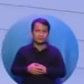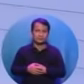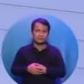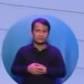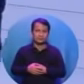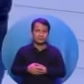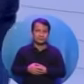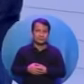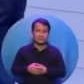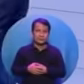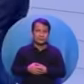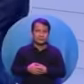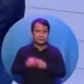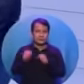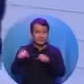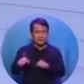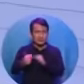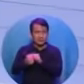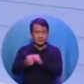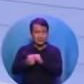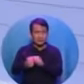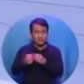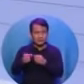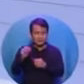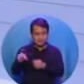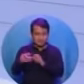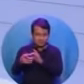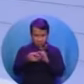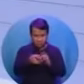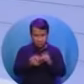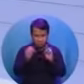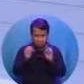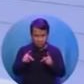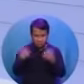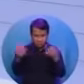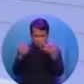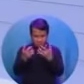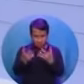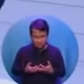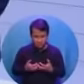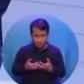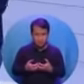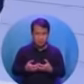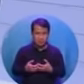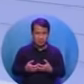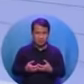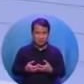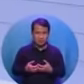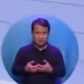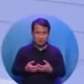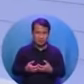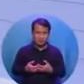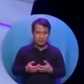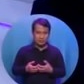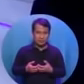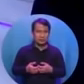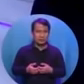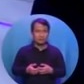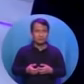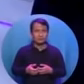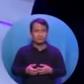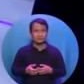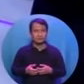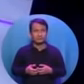Ayan. Bayan? Okay. Konektado ba? Okay. Sige, nasa na ngayon si... Ano pa naman?